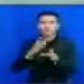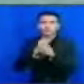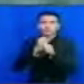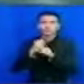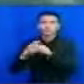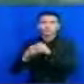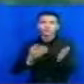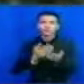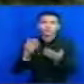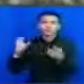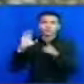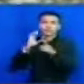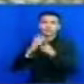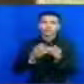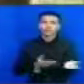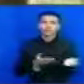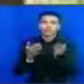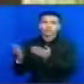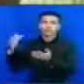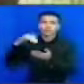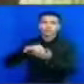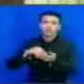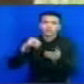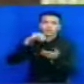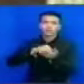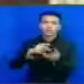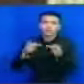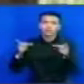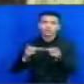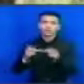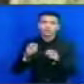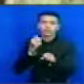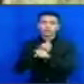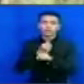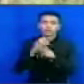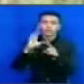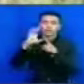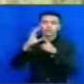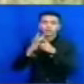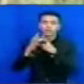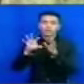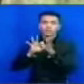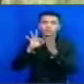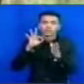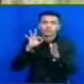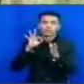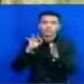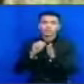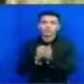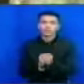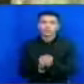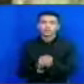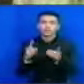kirakne atu lori fila barai ihafatin. Duir fatuk sebebe ya fatin lulik ne uhin hasai ne ya dia disawai tu nebe